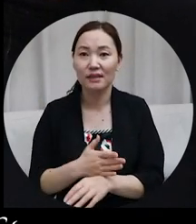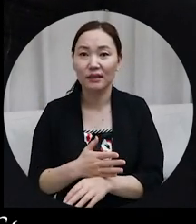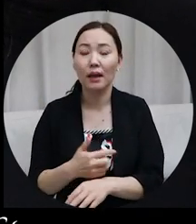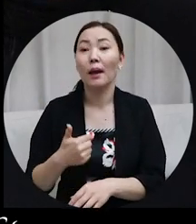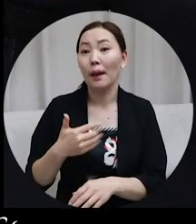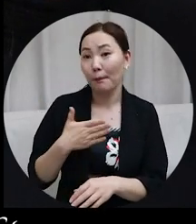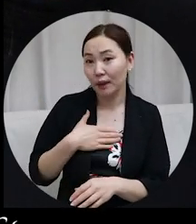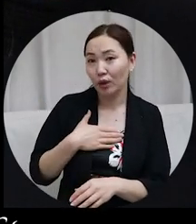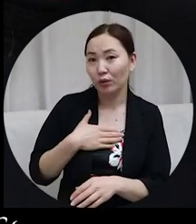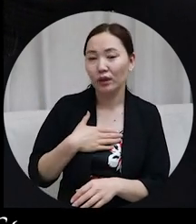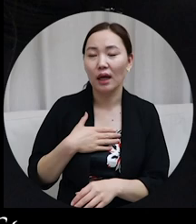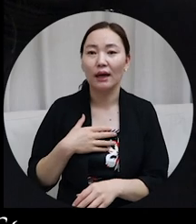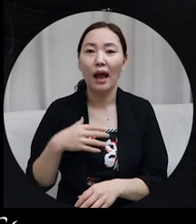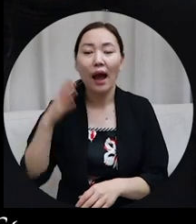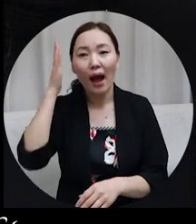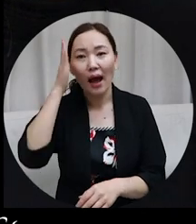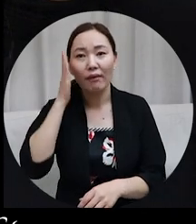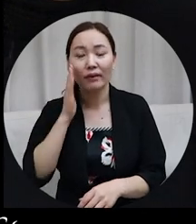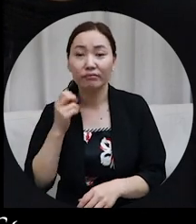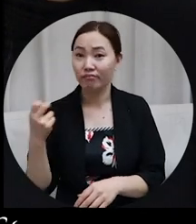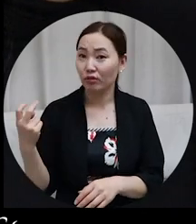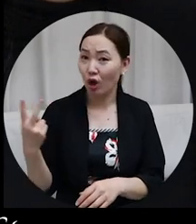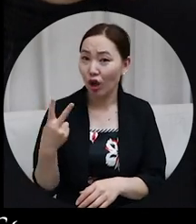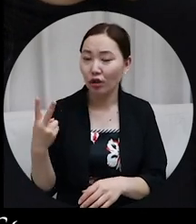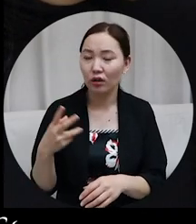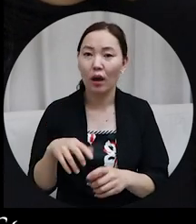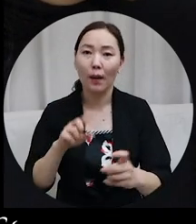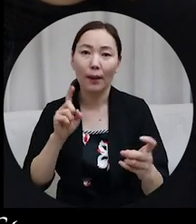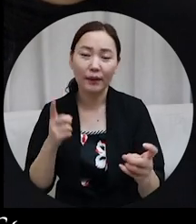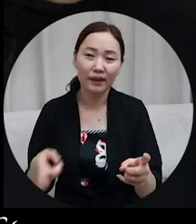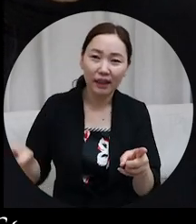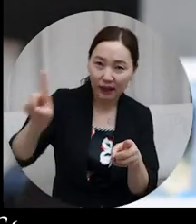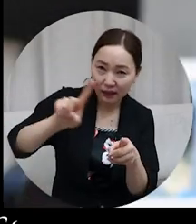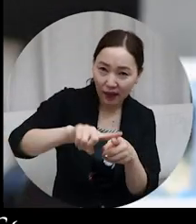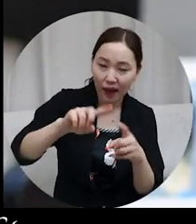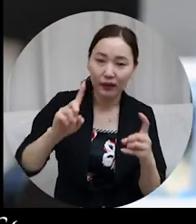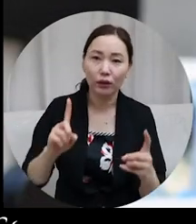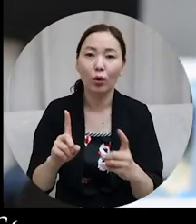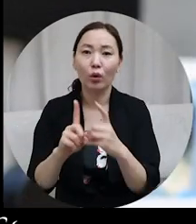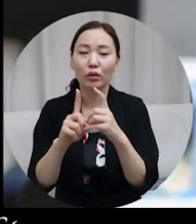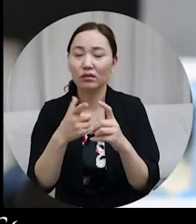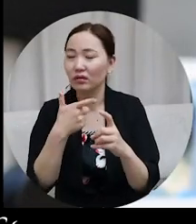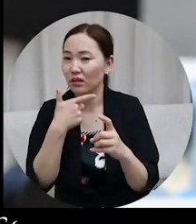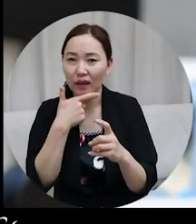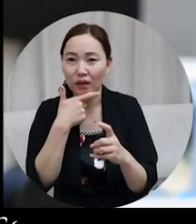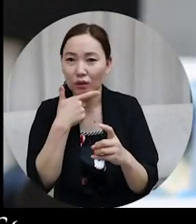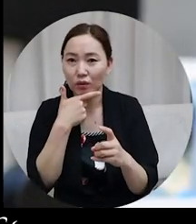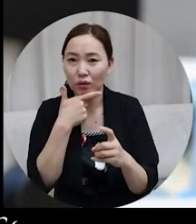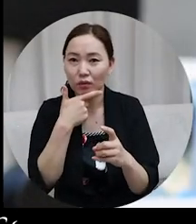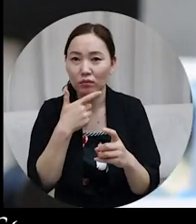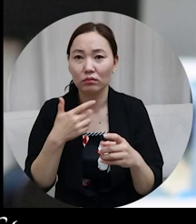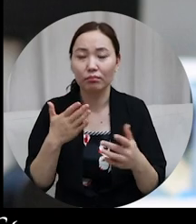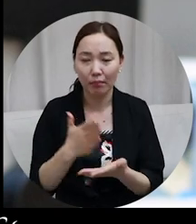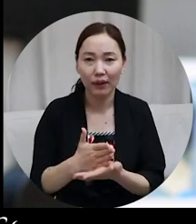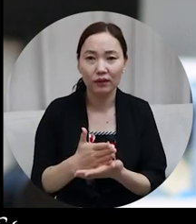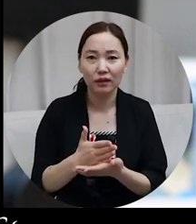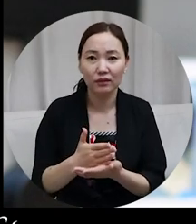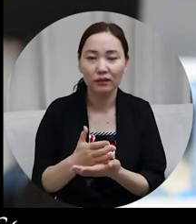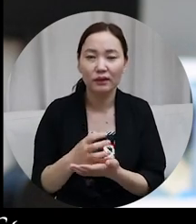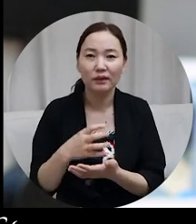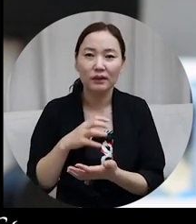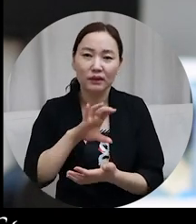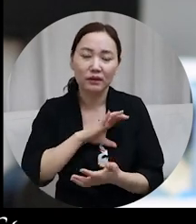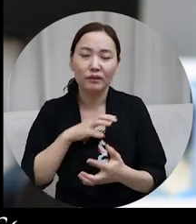тэмдэглэж амьдсан үдэ гэж би бодчихсэн тохойд гээд хэлчихсэн байхгүй. Энэ хоёр үнцэл дахиж уулзах чадахгүй нэл гэж их